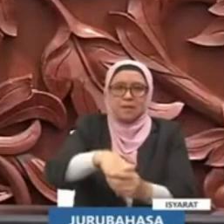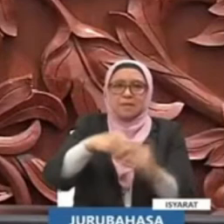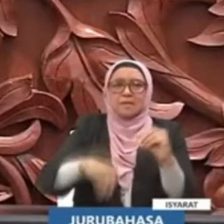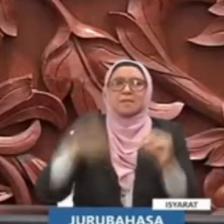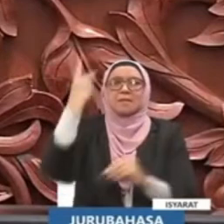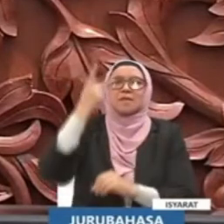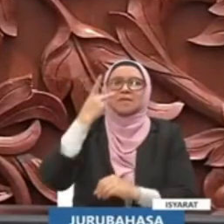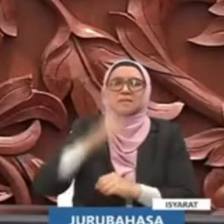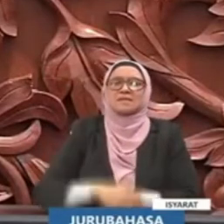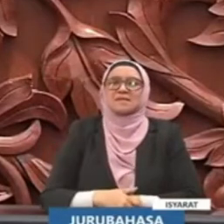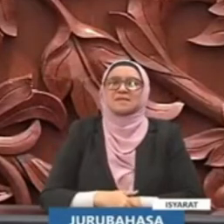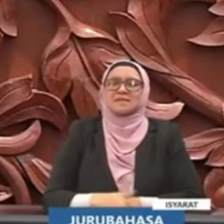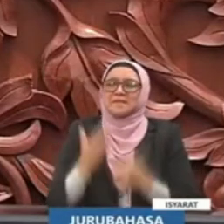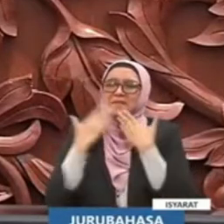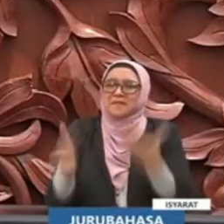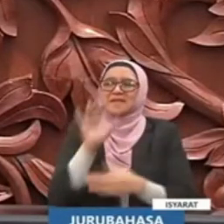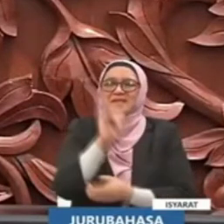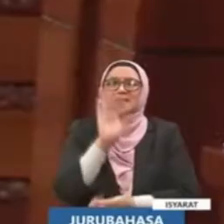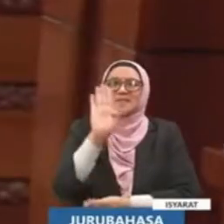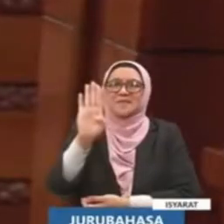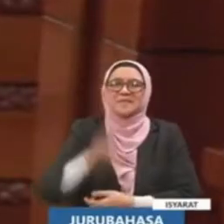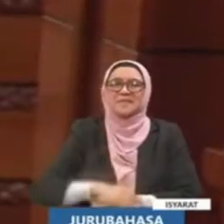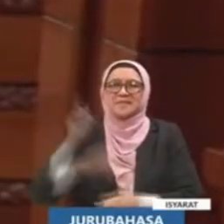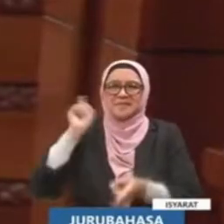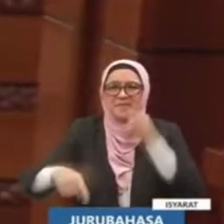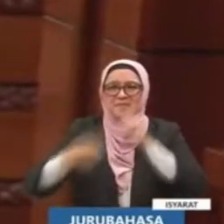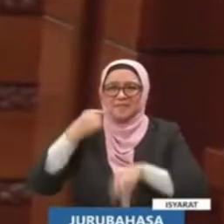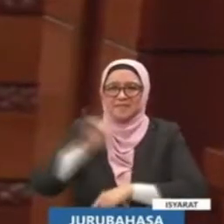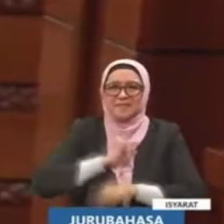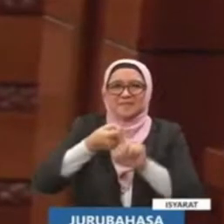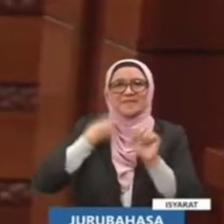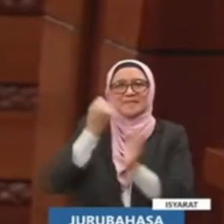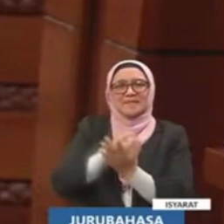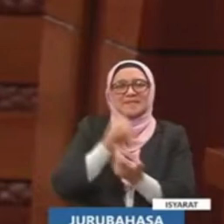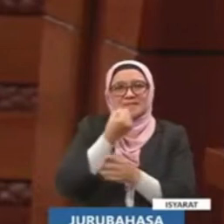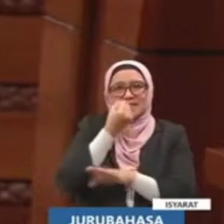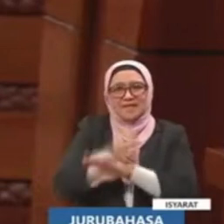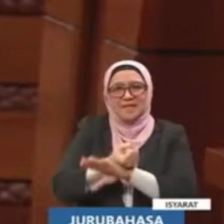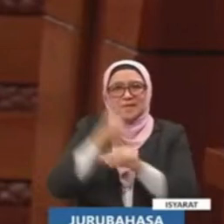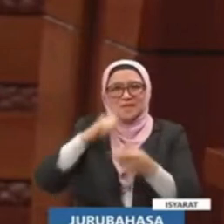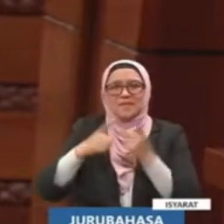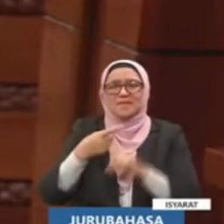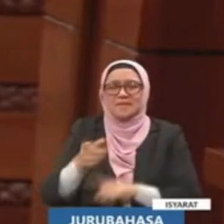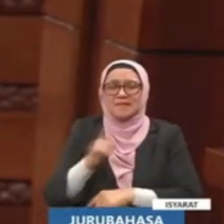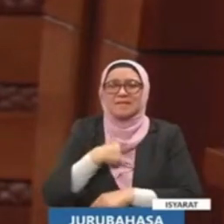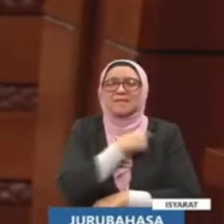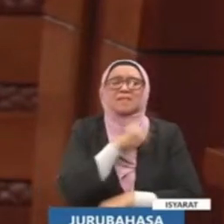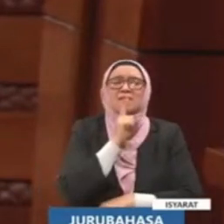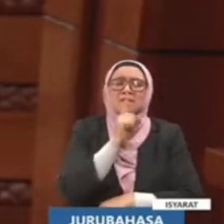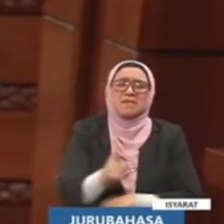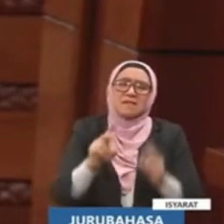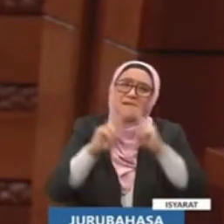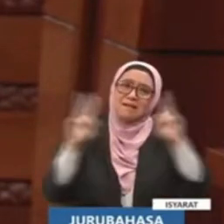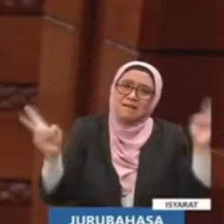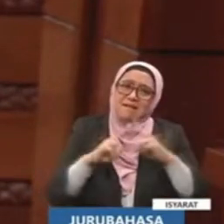fase-fasenya format Sahabat saya di pada batu kawan kita sangat mengandung adukan semua cadangan semua pindahan